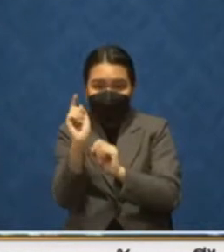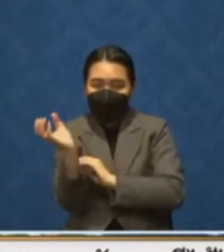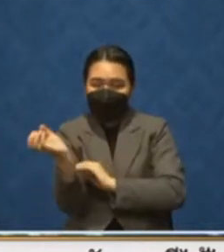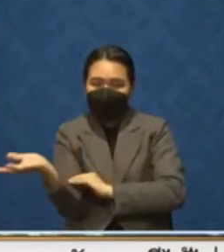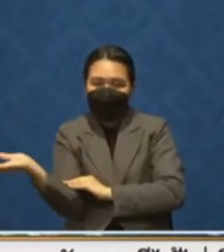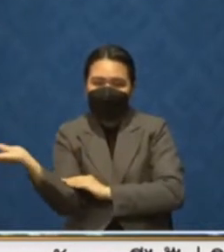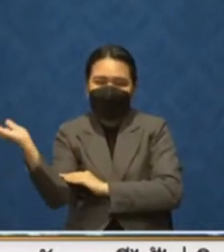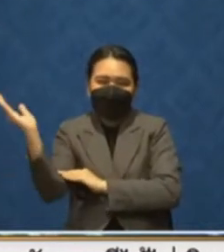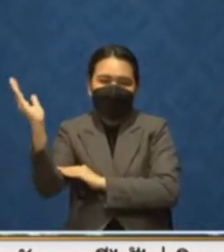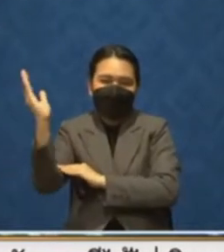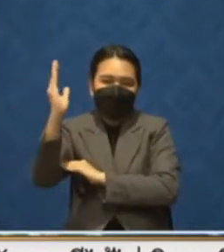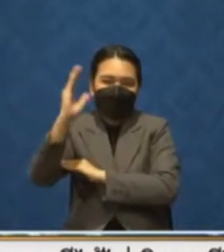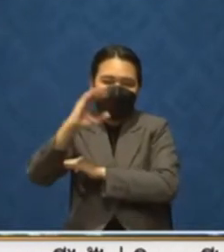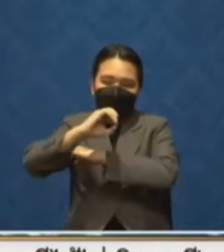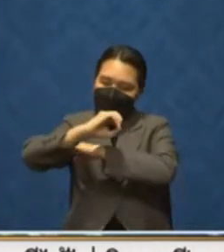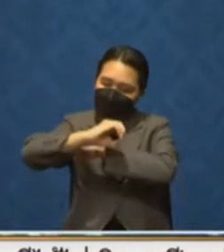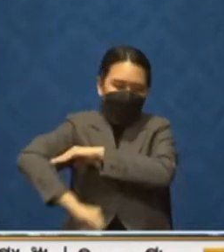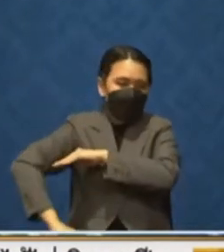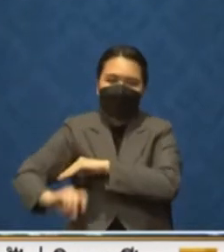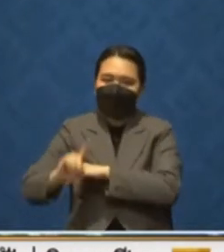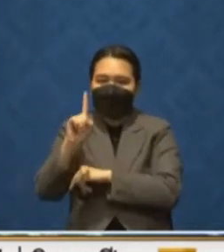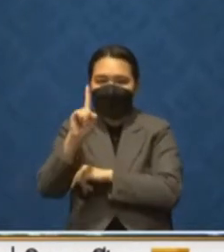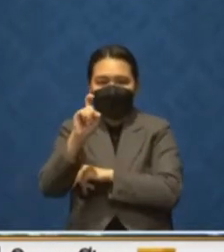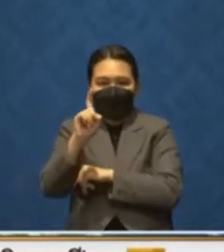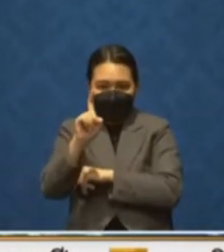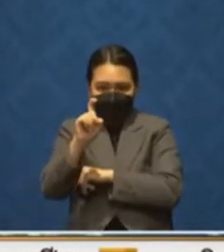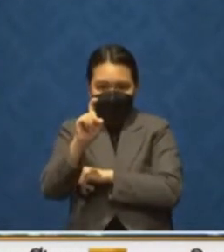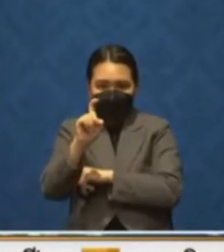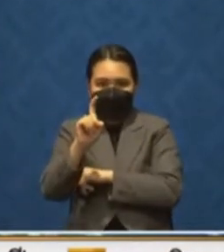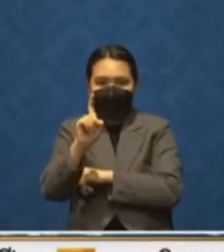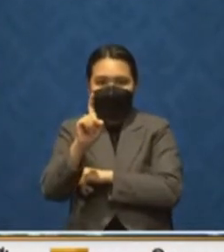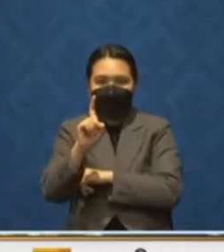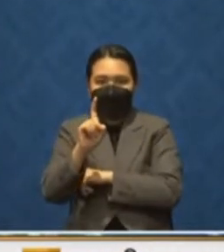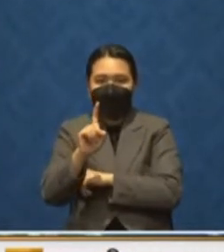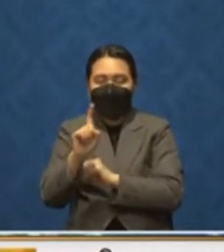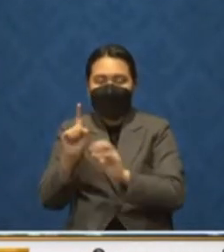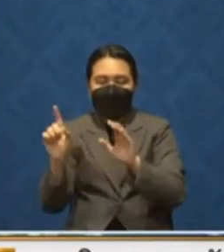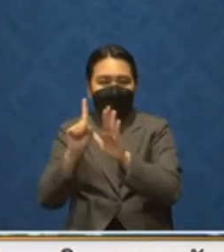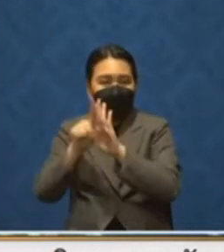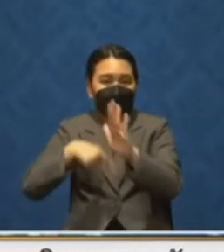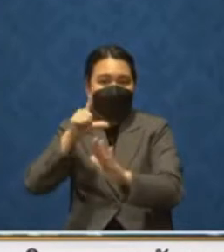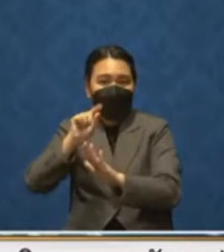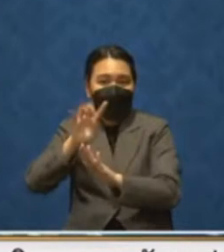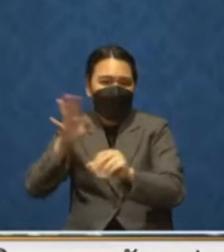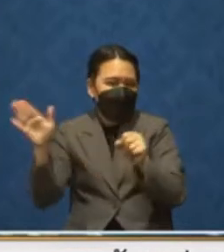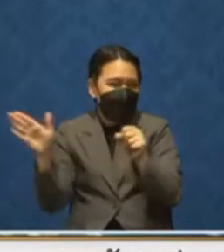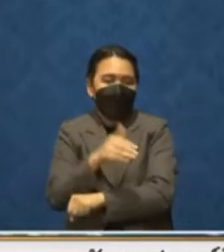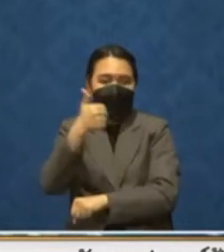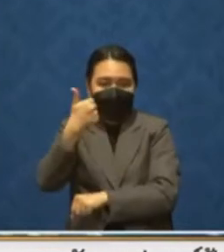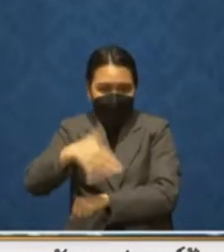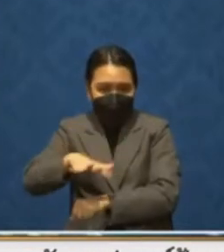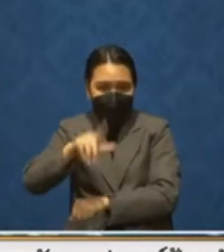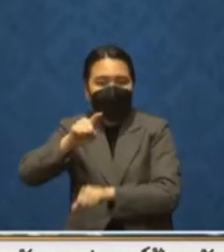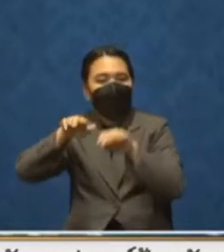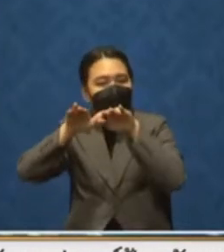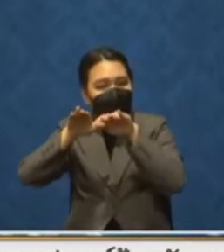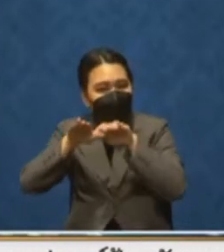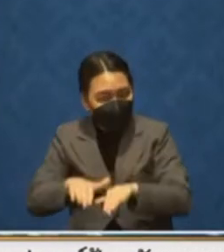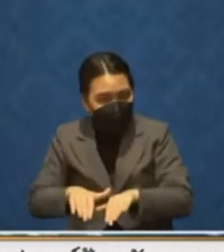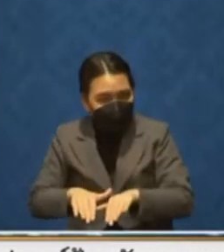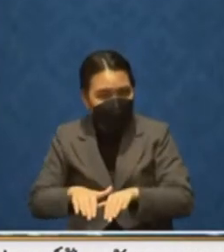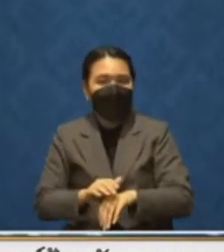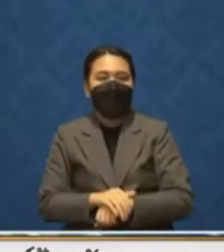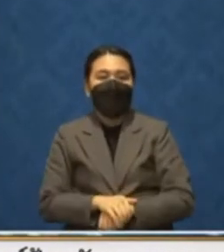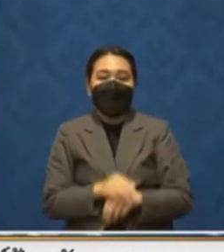ตรงๆนะครับต้องมีการลดทอนลงไปนั่นประการที่หนึ่งเราไม่ได้ใช้ส่วนต่างกัน